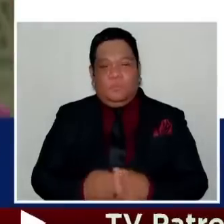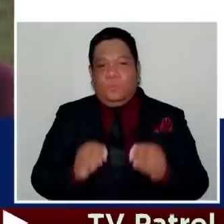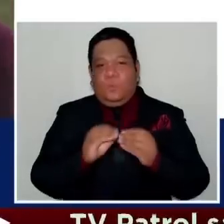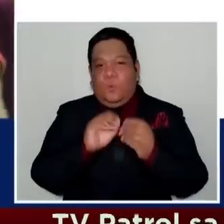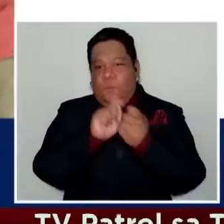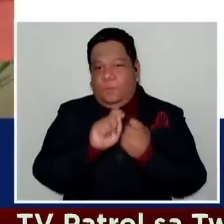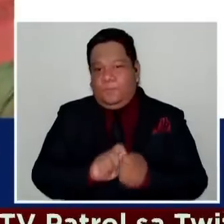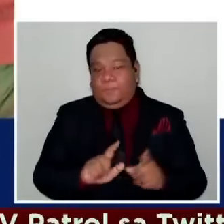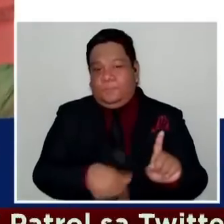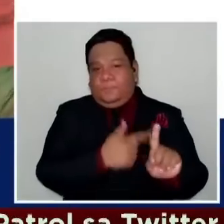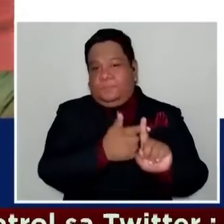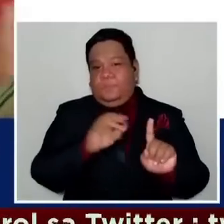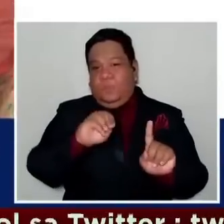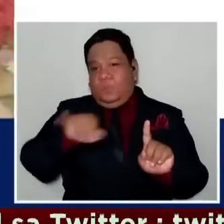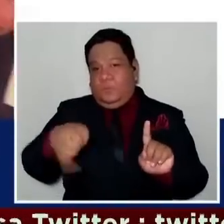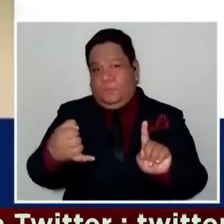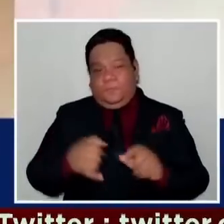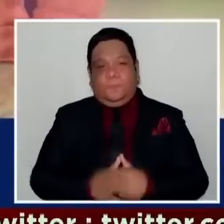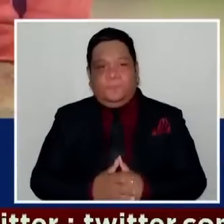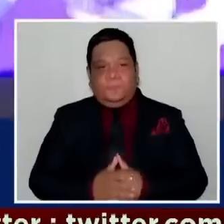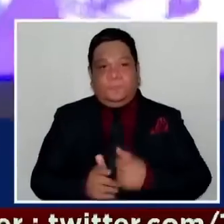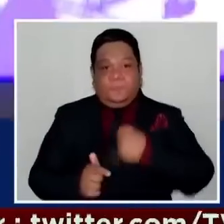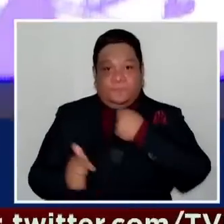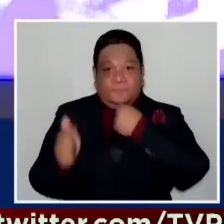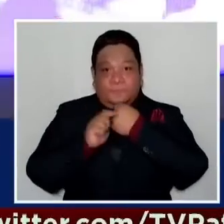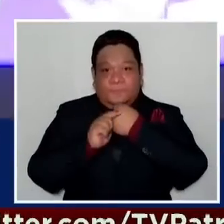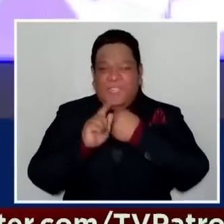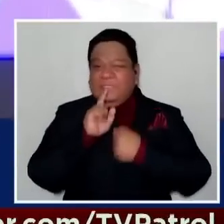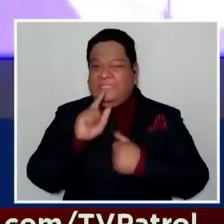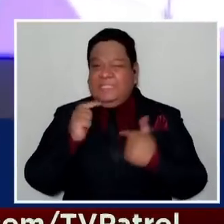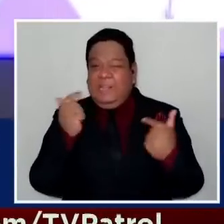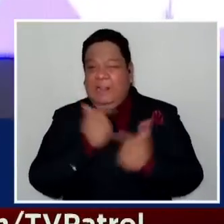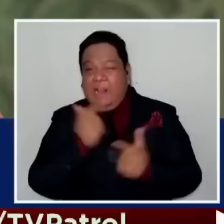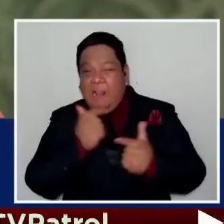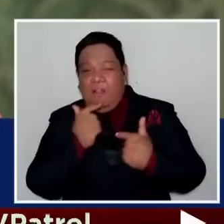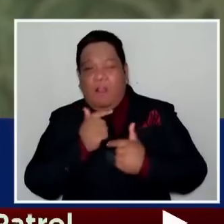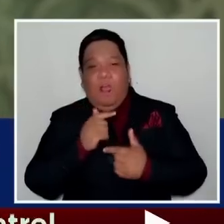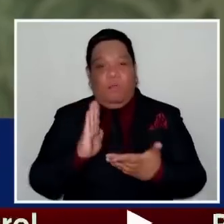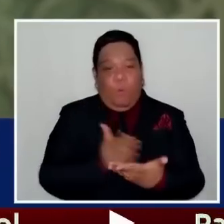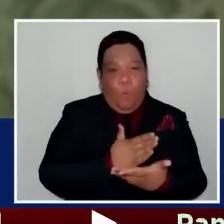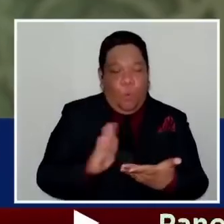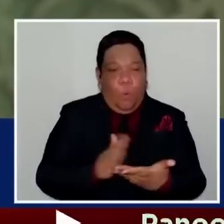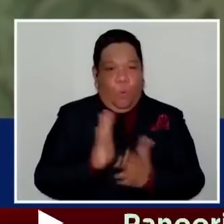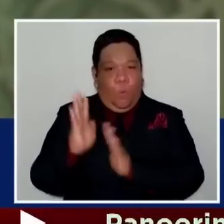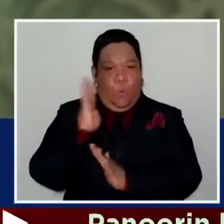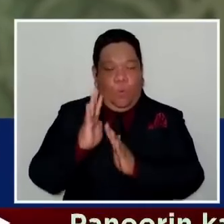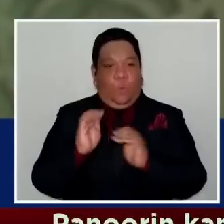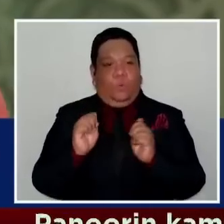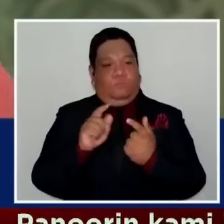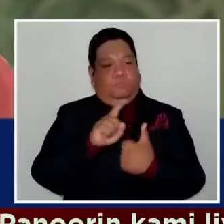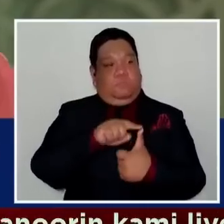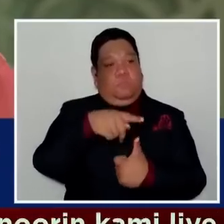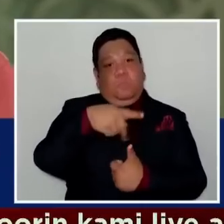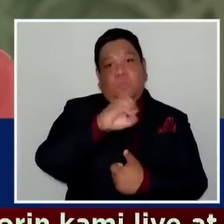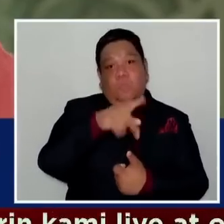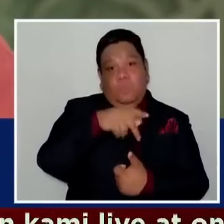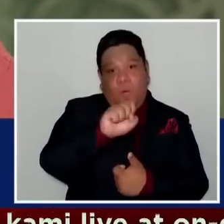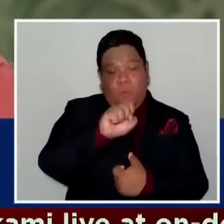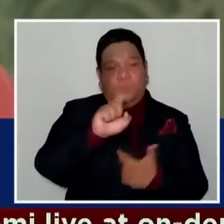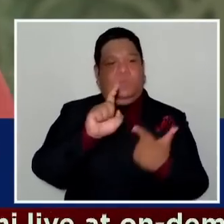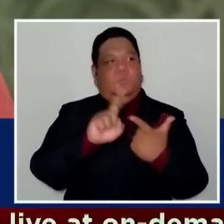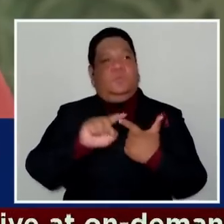Tapos na kagad. Puno ng tawanan at classic na kantahan ang hinanda ni na Pops Fernandez kasama sina Haji Alejandro.